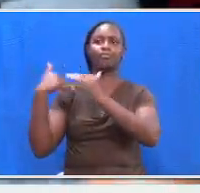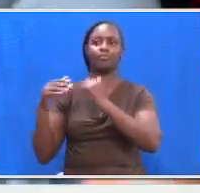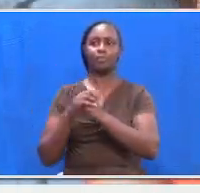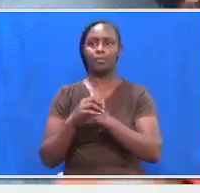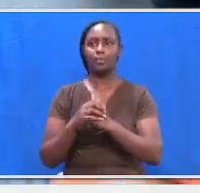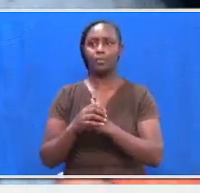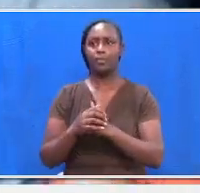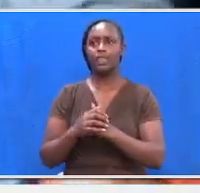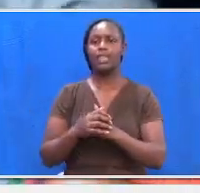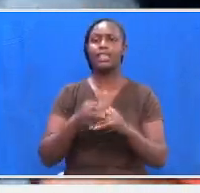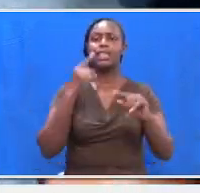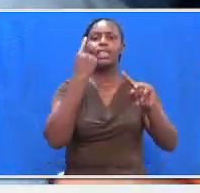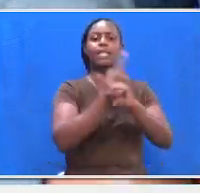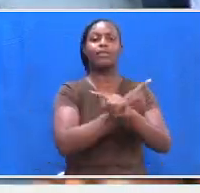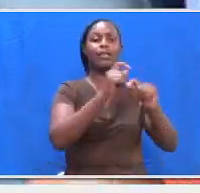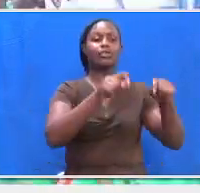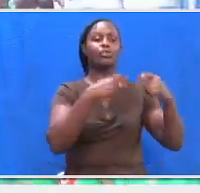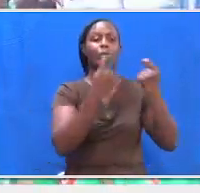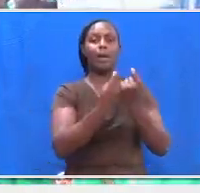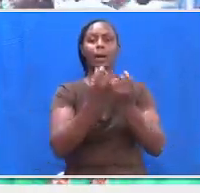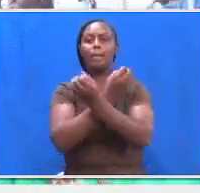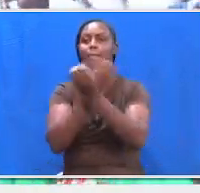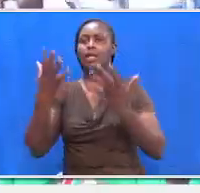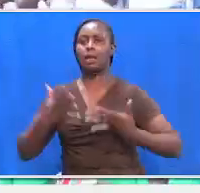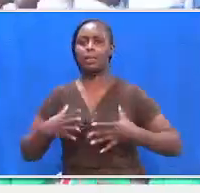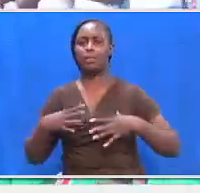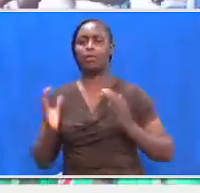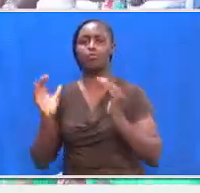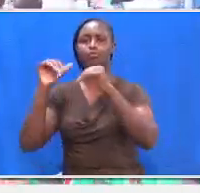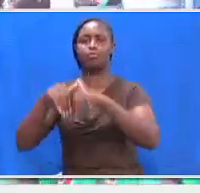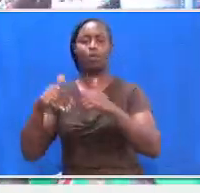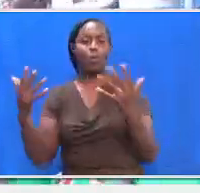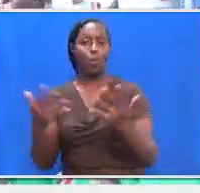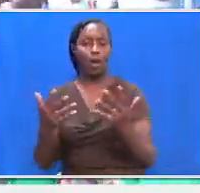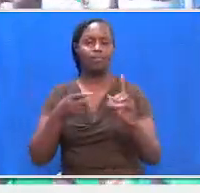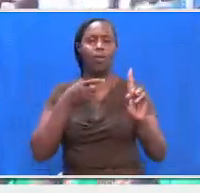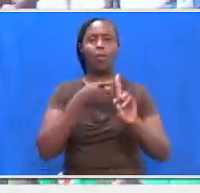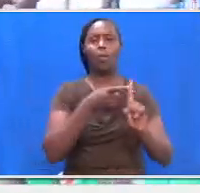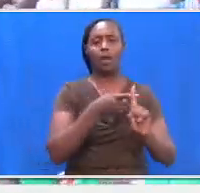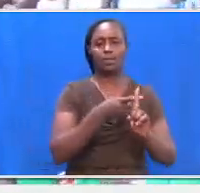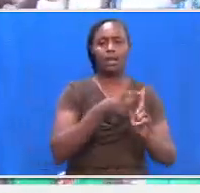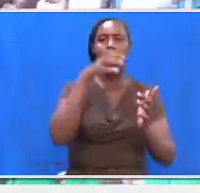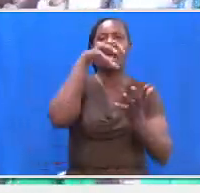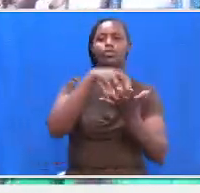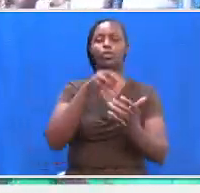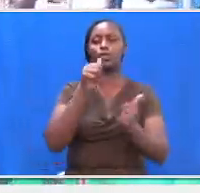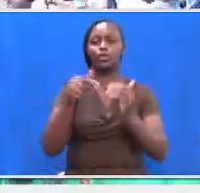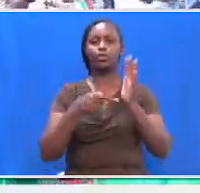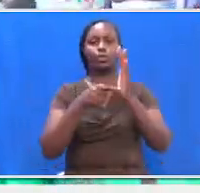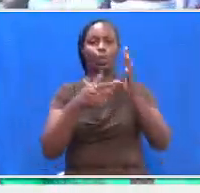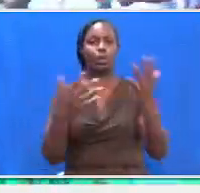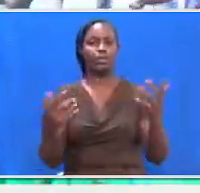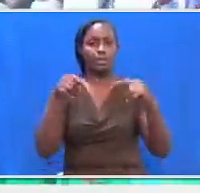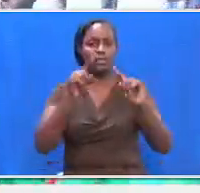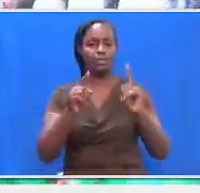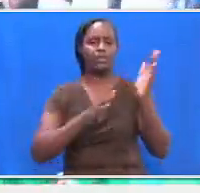Kutoka tabaka mbalimbali, wengi walikusanyika katika uwanja wa Kwale, hatua inayoashiria kujitolea kwao